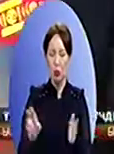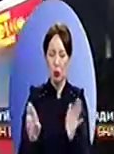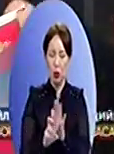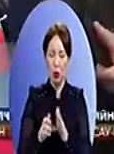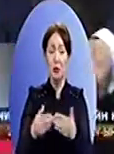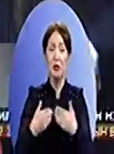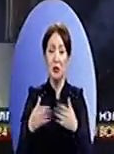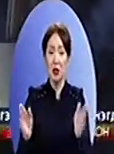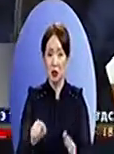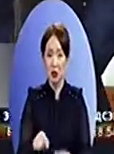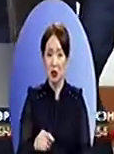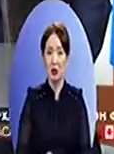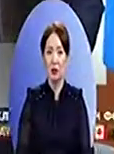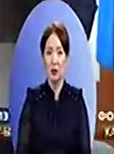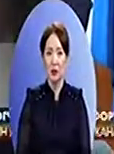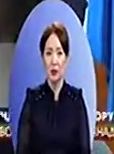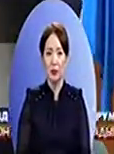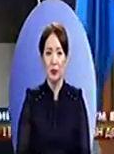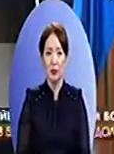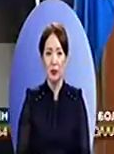нээгдэж байна.